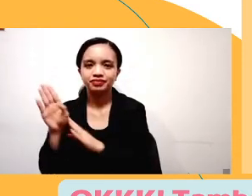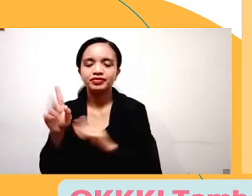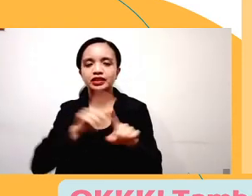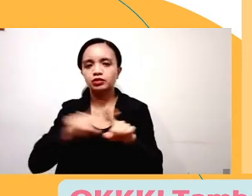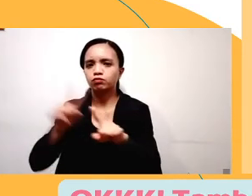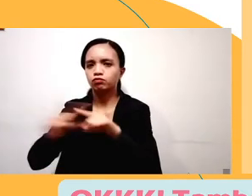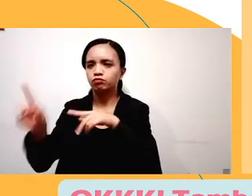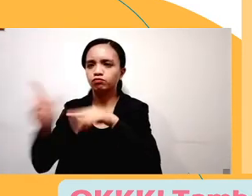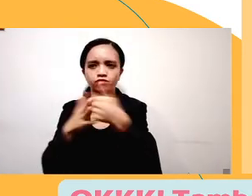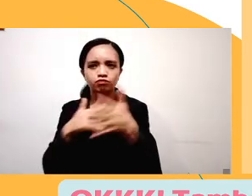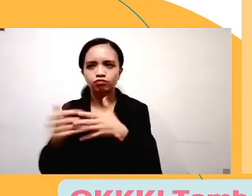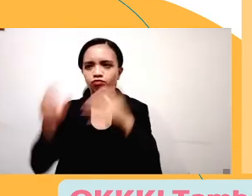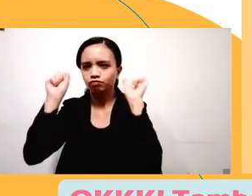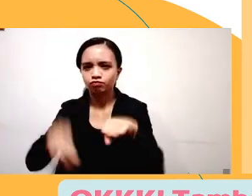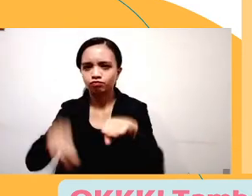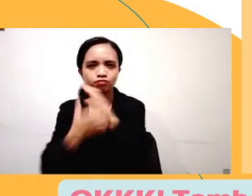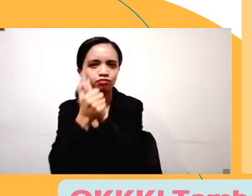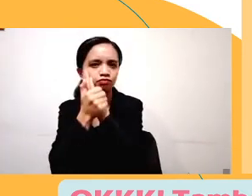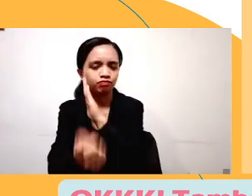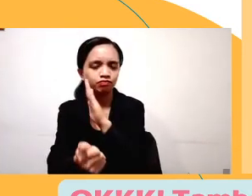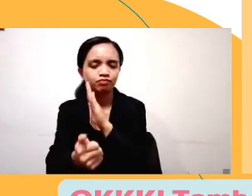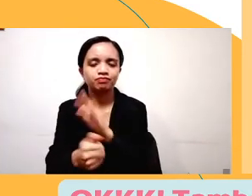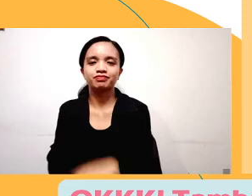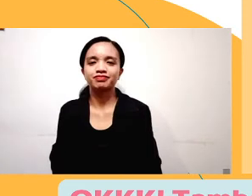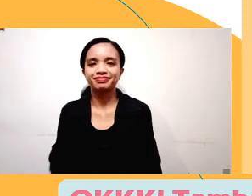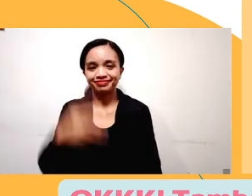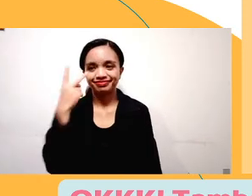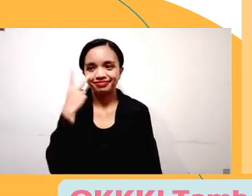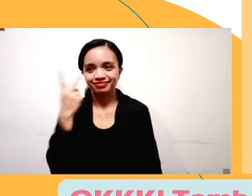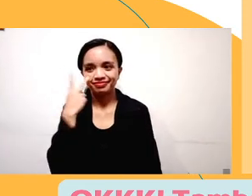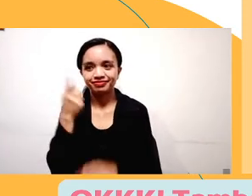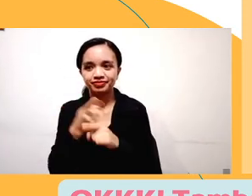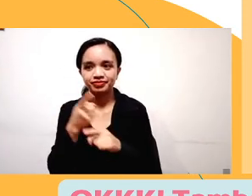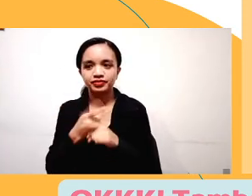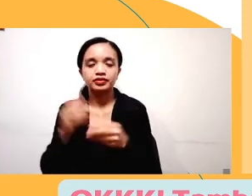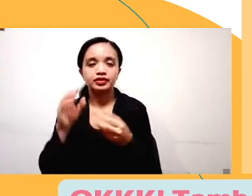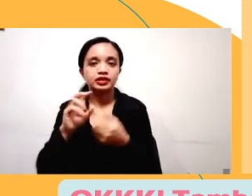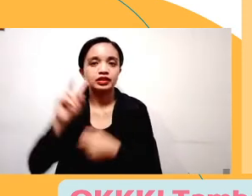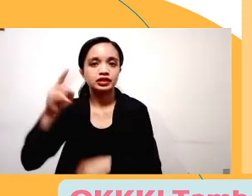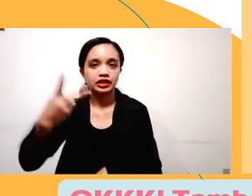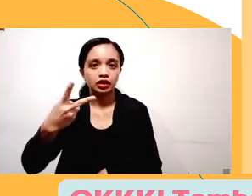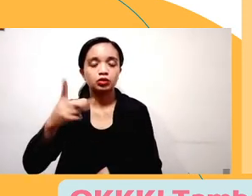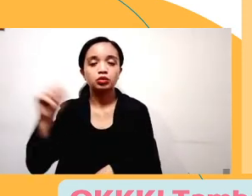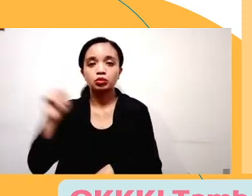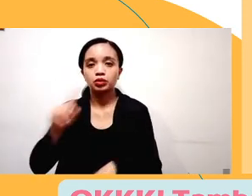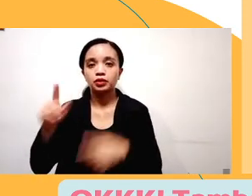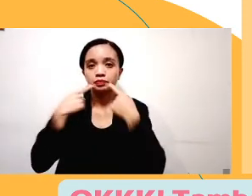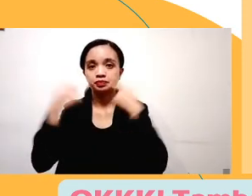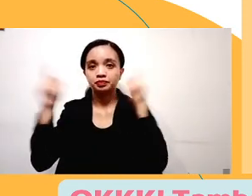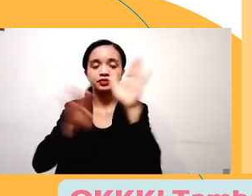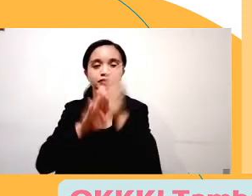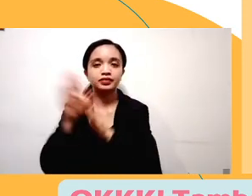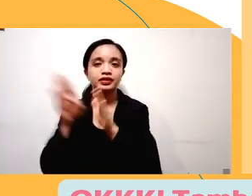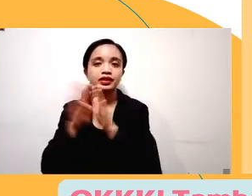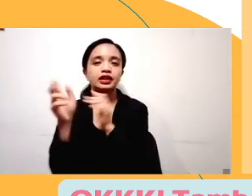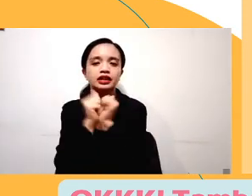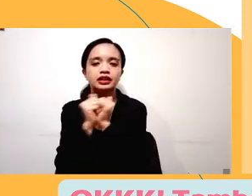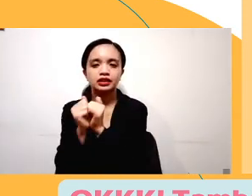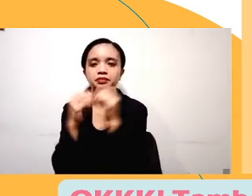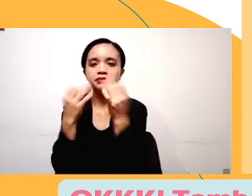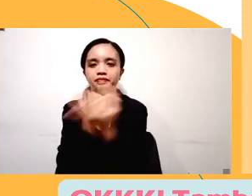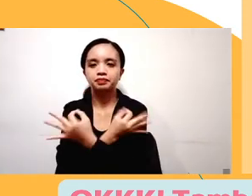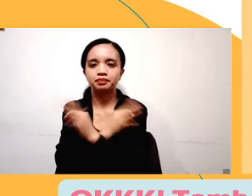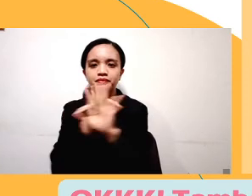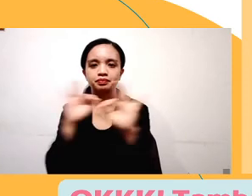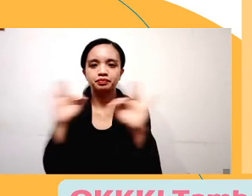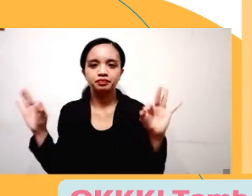So magkasama yun, no? Number 2, ang pagyabong ay kaakibat ng kalayaan upang makamit